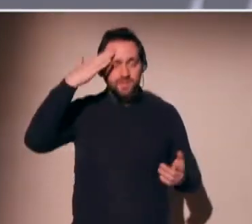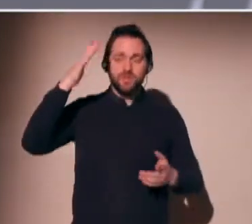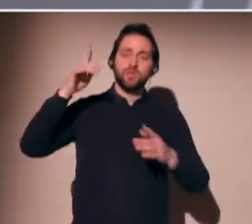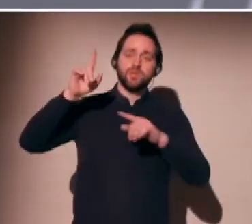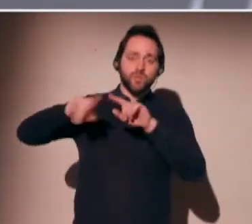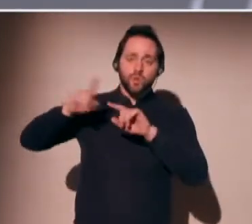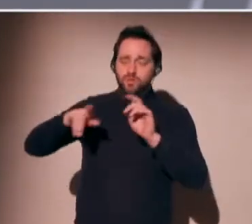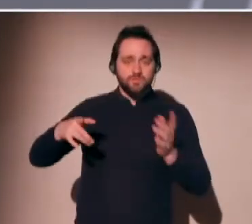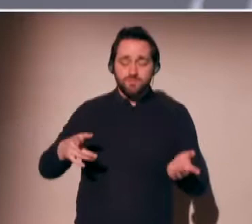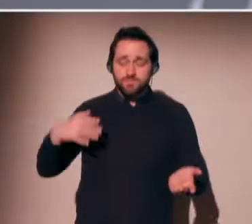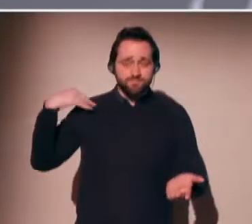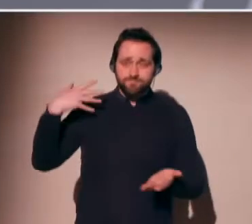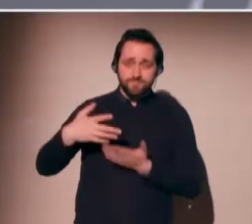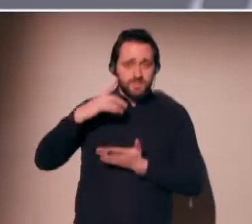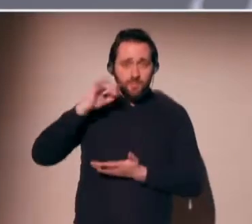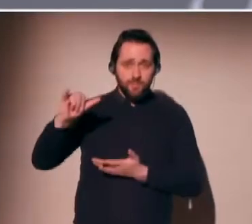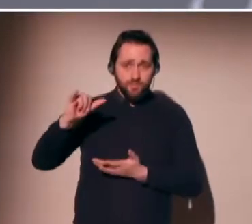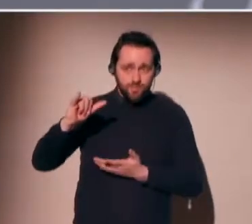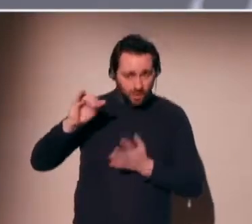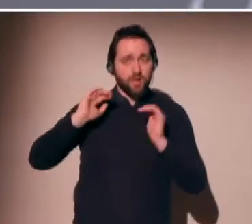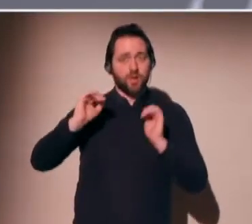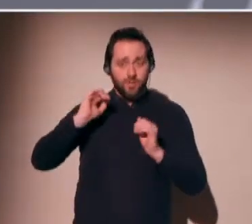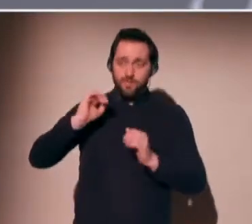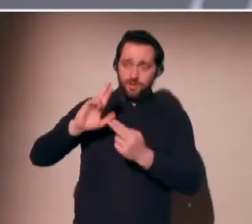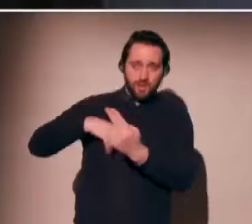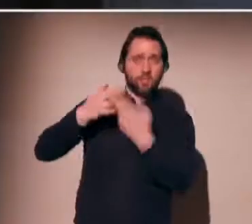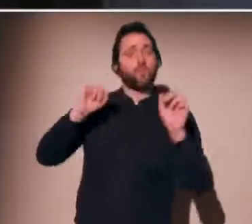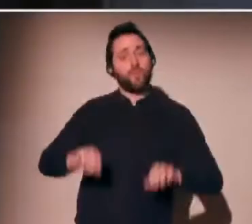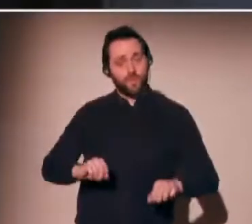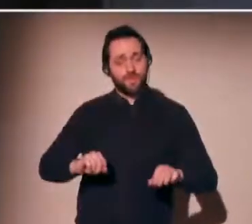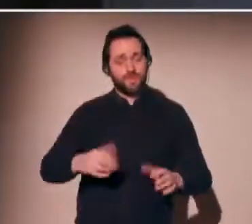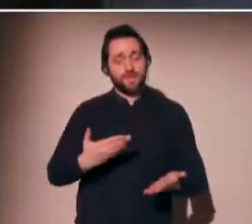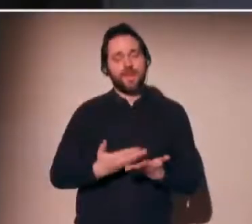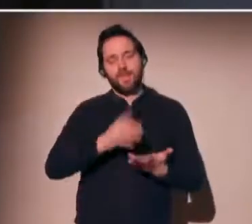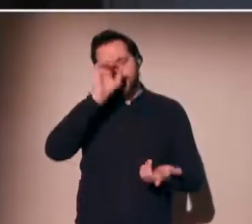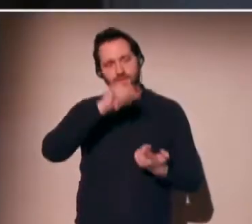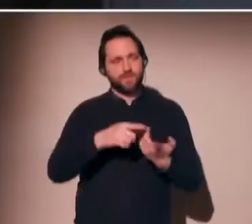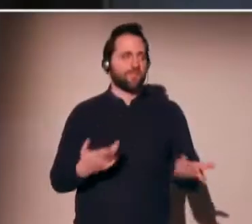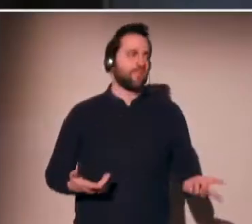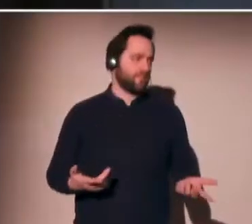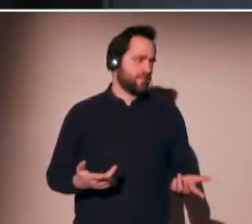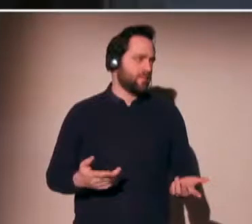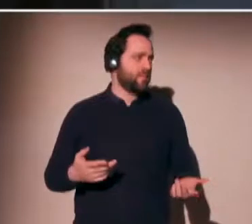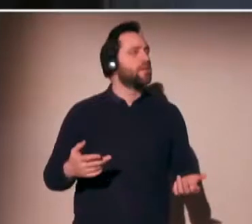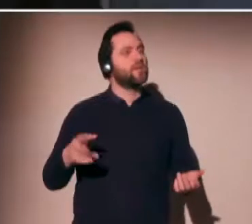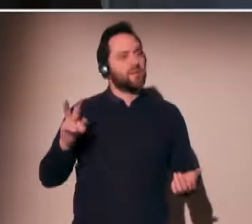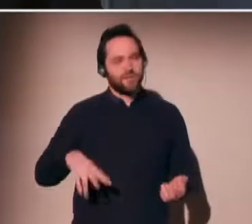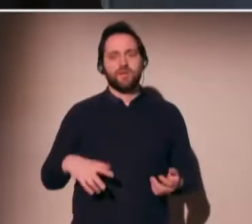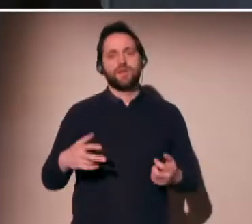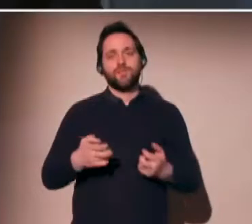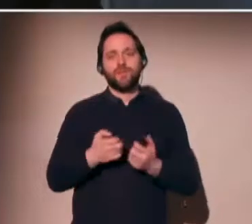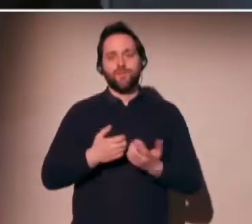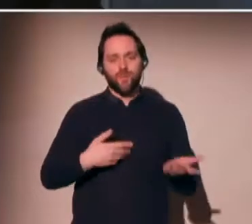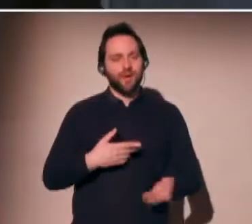vus. L'idée n'est pas plus compliquée que celle qui va vous amener, par exemple, à mesurer la taille de votre enfant chaque année, puis ensuite